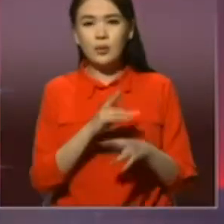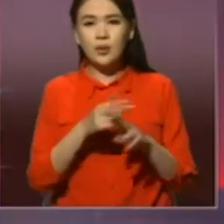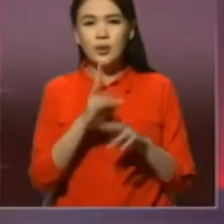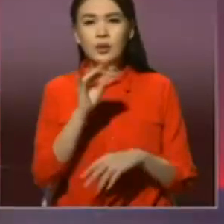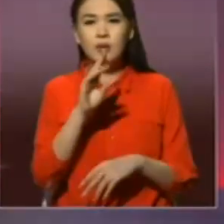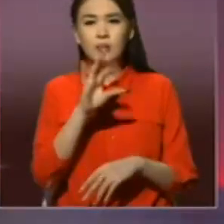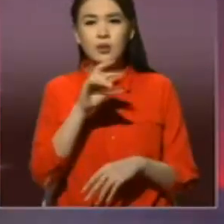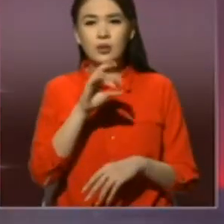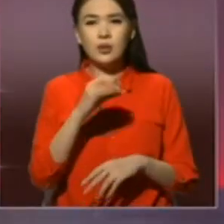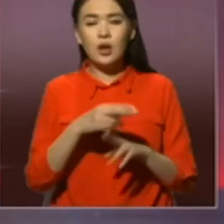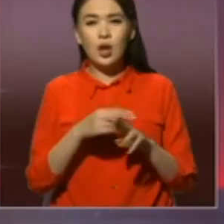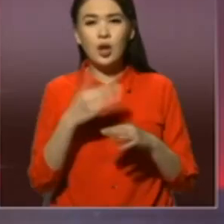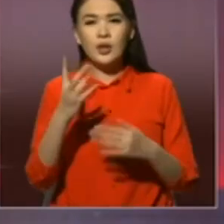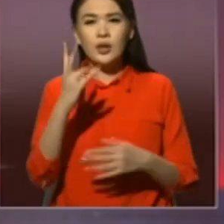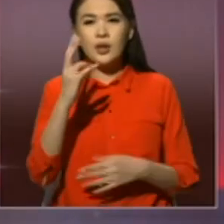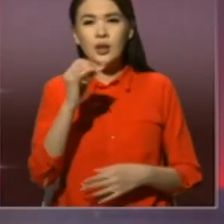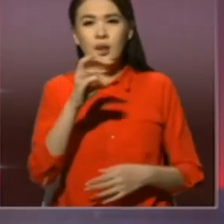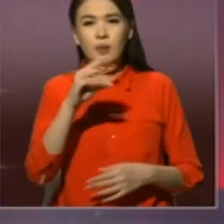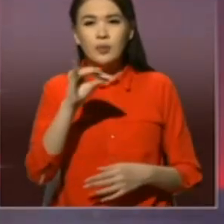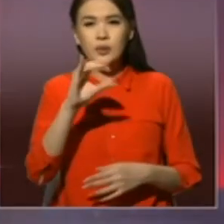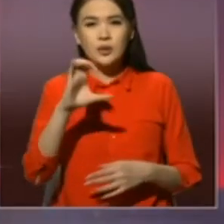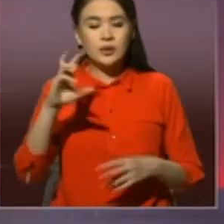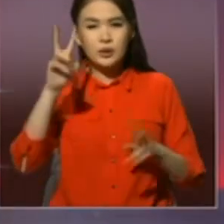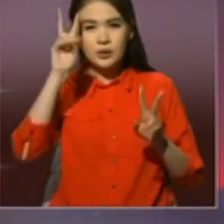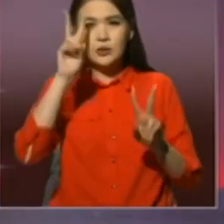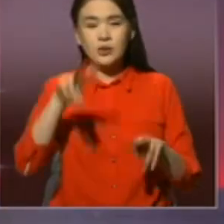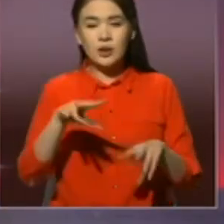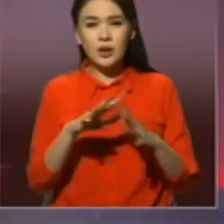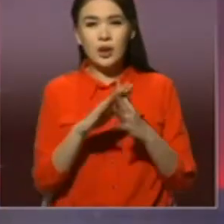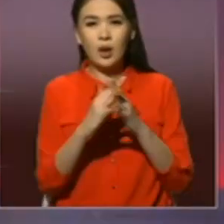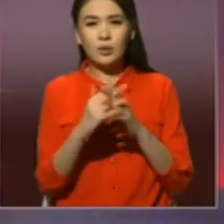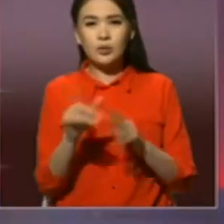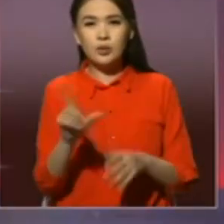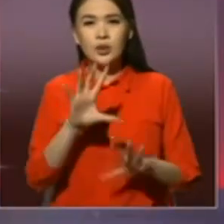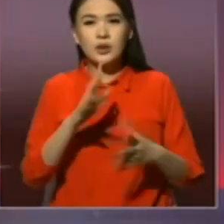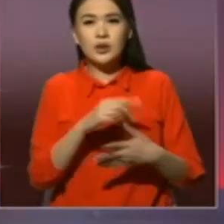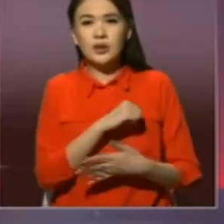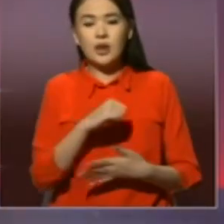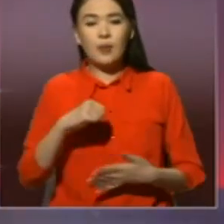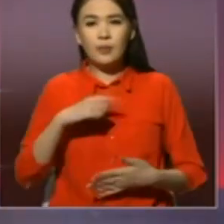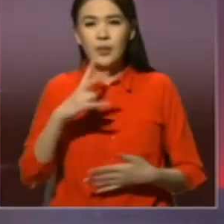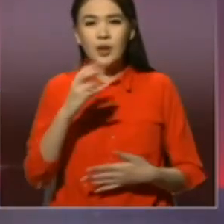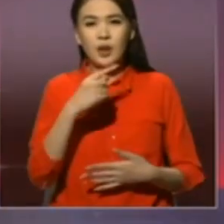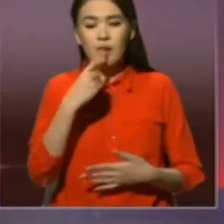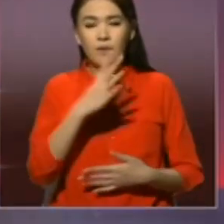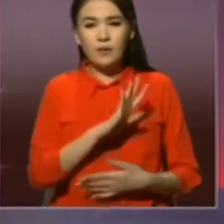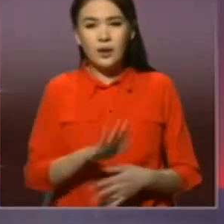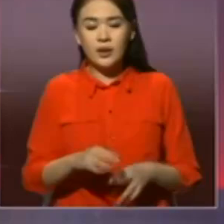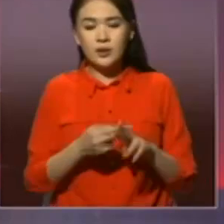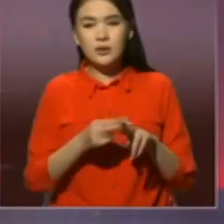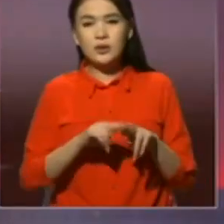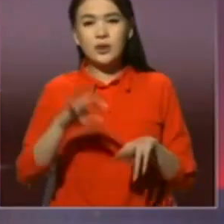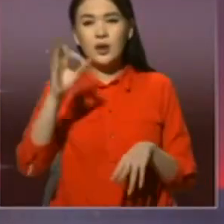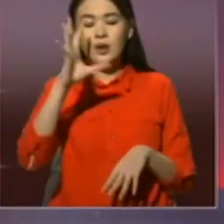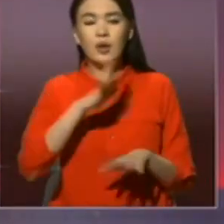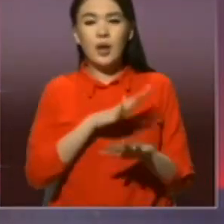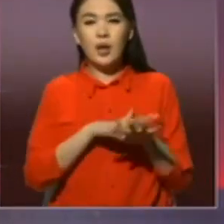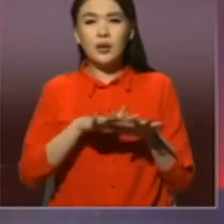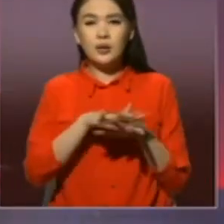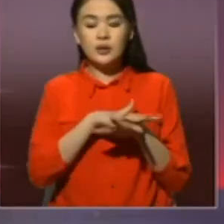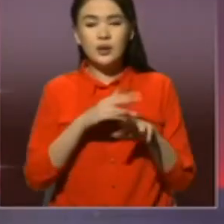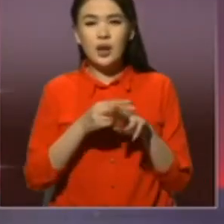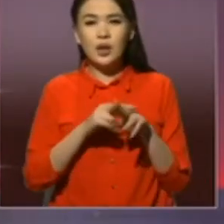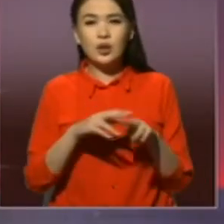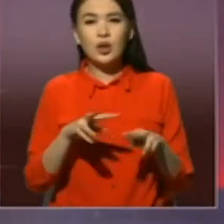неміз екен де білмейді екен мысалы, керек десеңіз, ауылдықтар. Өз айтпаса дейсіз. Өз айтпаса. Иә. Халықтың құрметіне ие болу деген осы